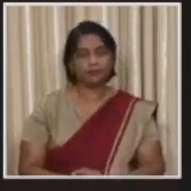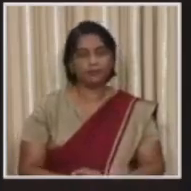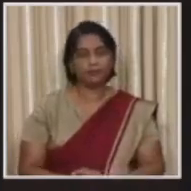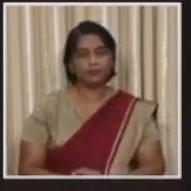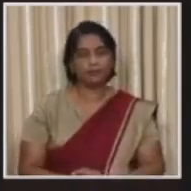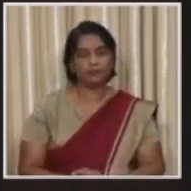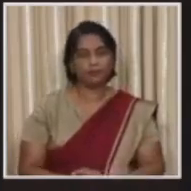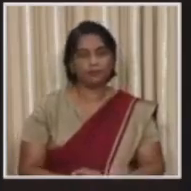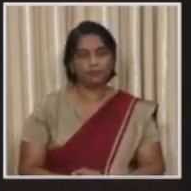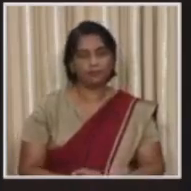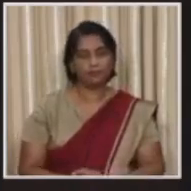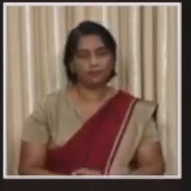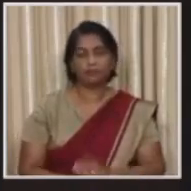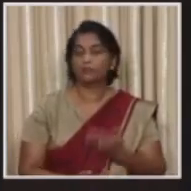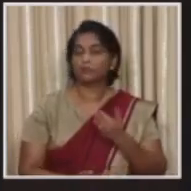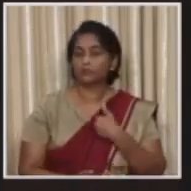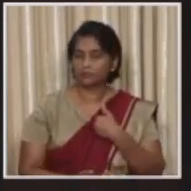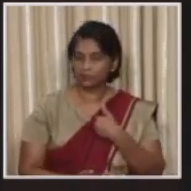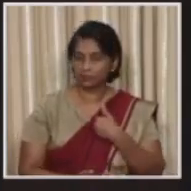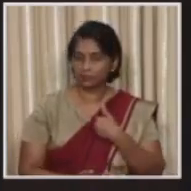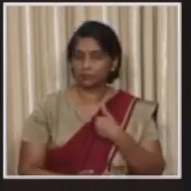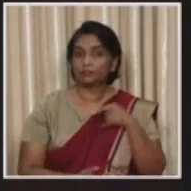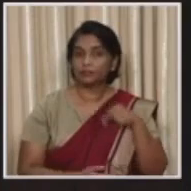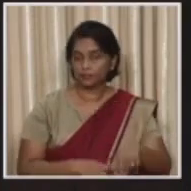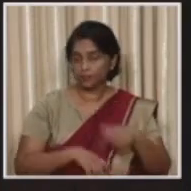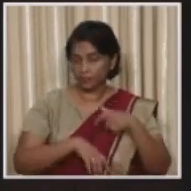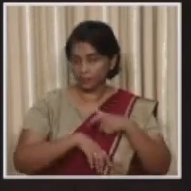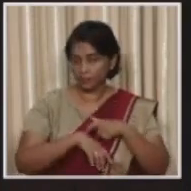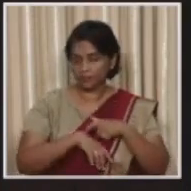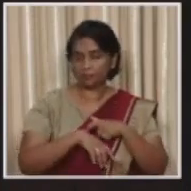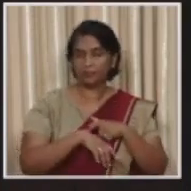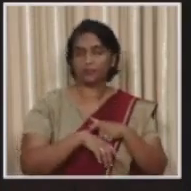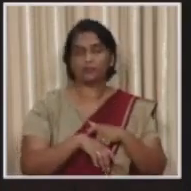කරුවන්තවන් තම මිනිත්තු දෙකක් කාලයක් අපි මේ අවස්ථාවේ